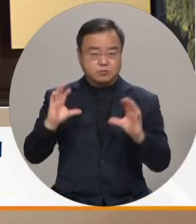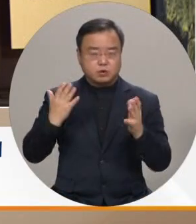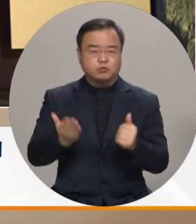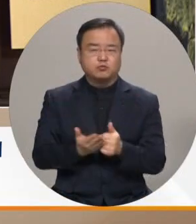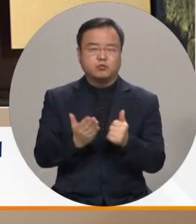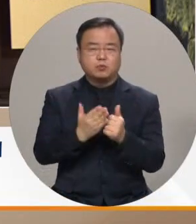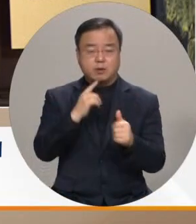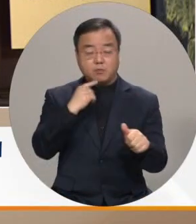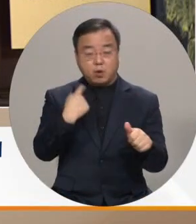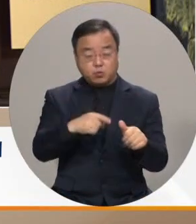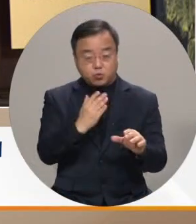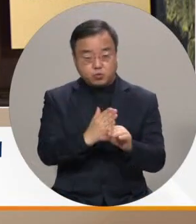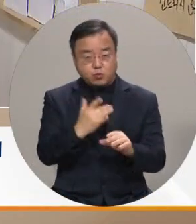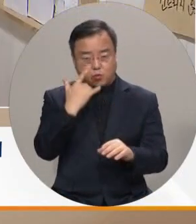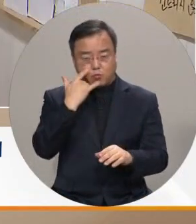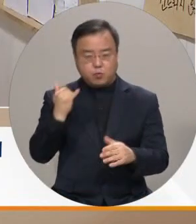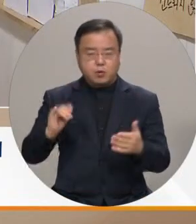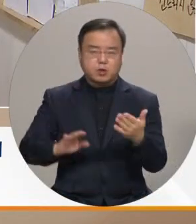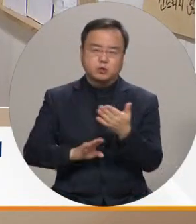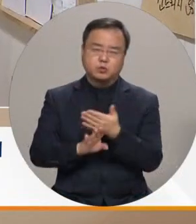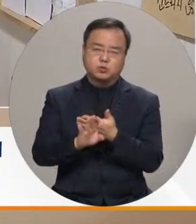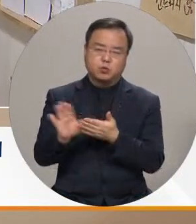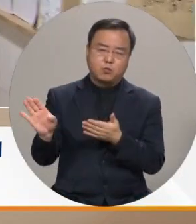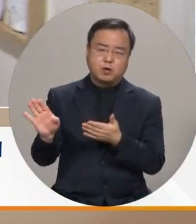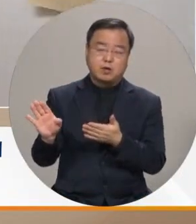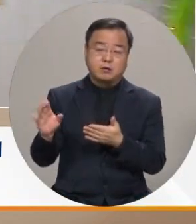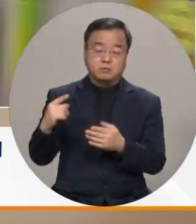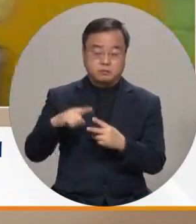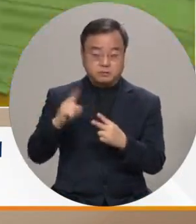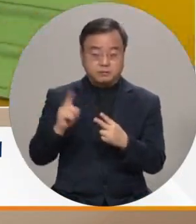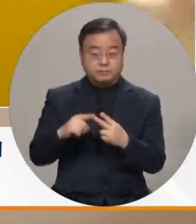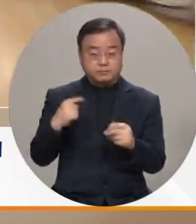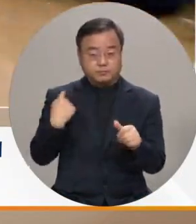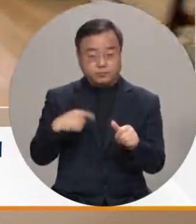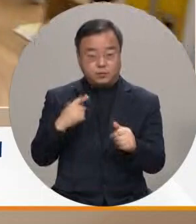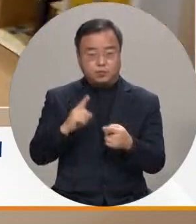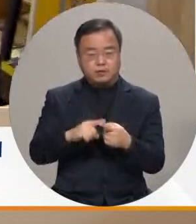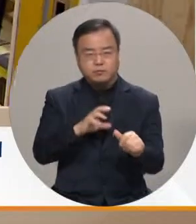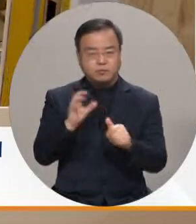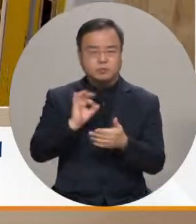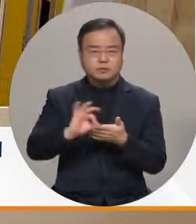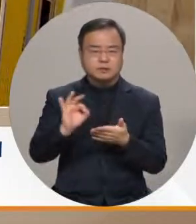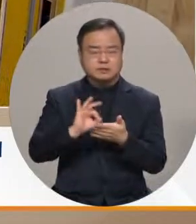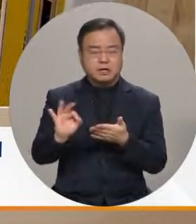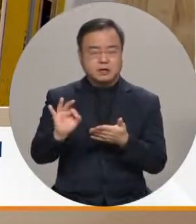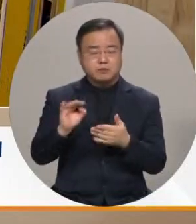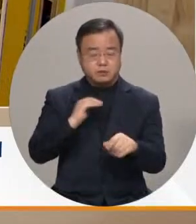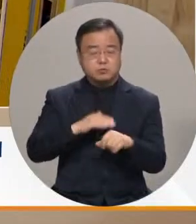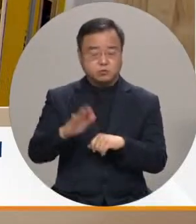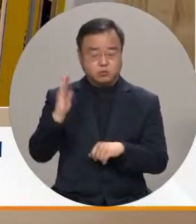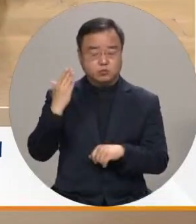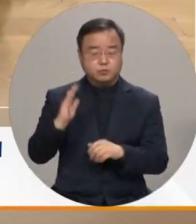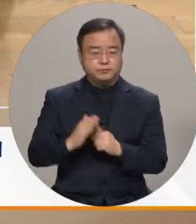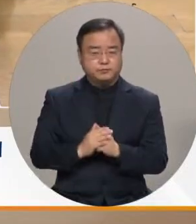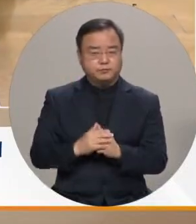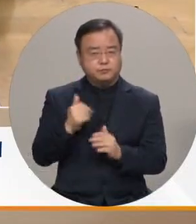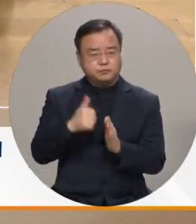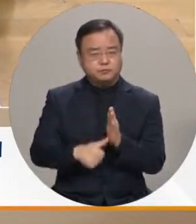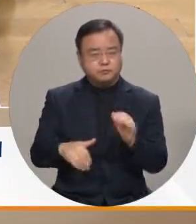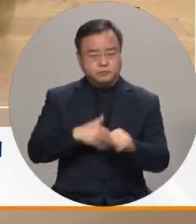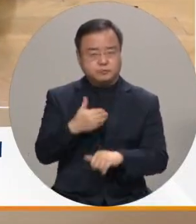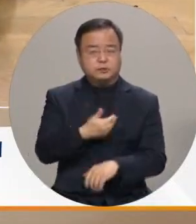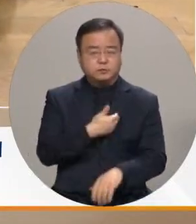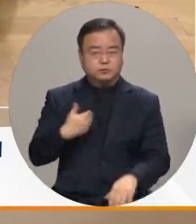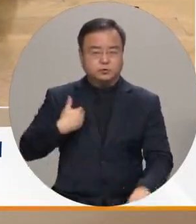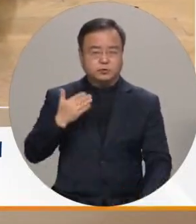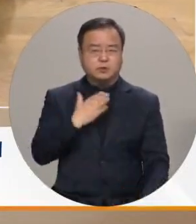소외되기 하고 또 교육 소비자가 되고 있기도 합니다 그래서 물질적으로는 풍요로워졌지만 또 아이들도 정서적인 어려움을 겪는